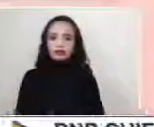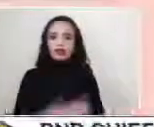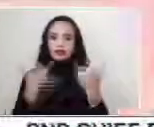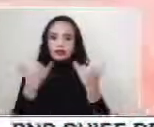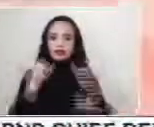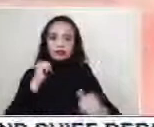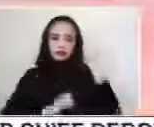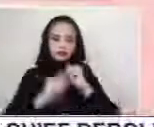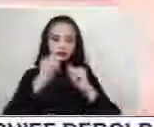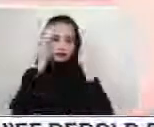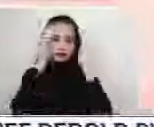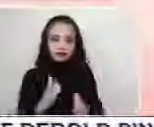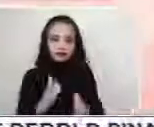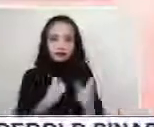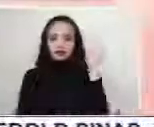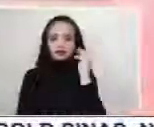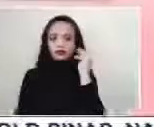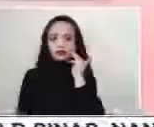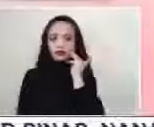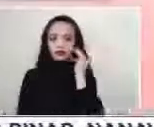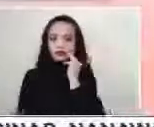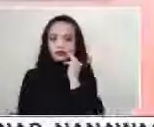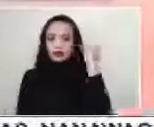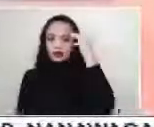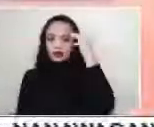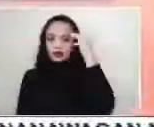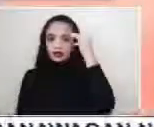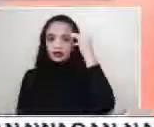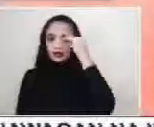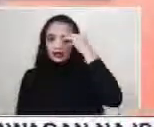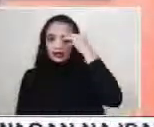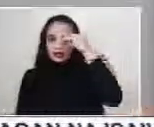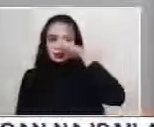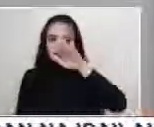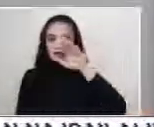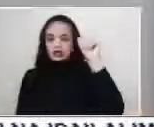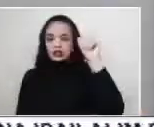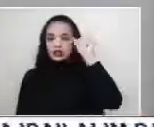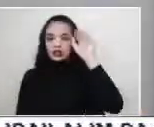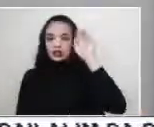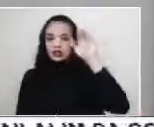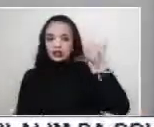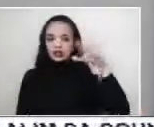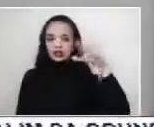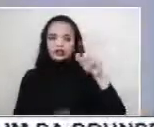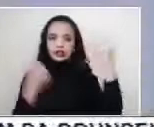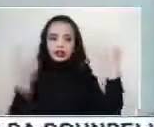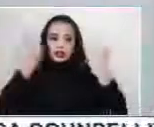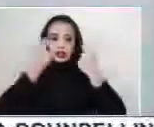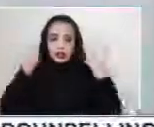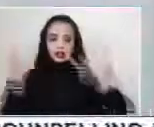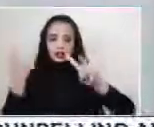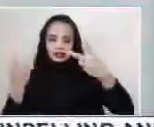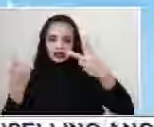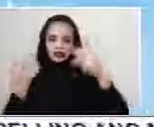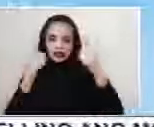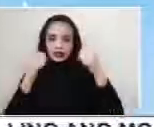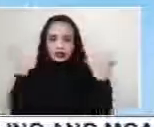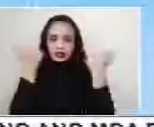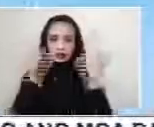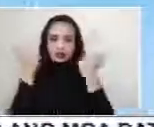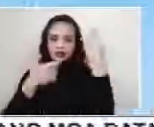ng dalawa. Lalo't kapwa sweet ang mga caption na nilagay nila. Diane Medina Ilustre para sa Talk Biz.